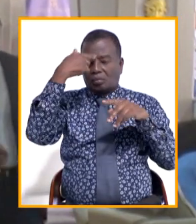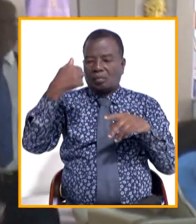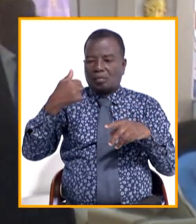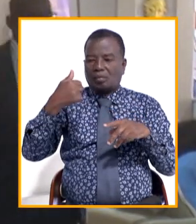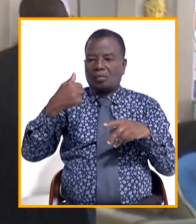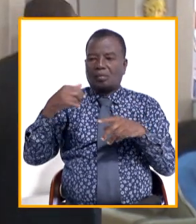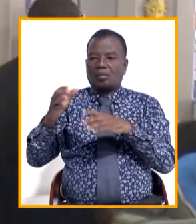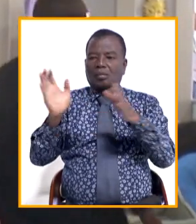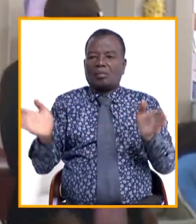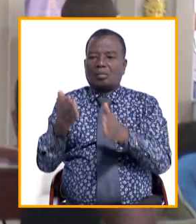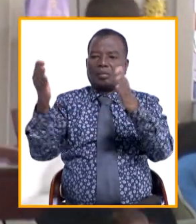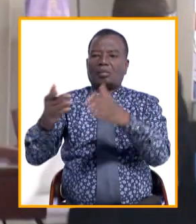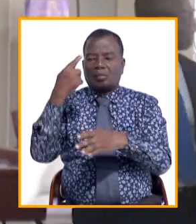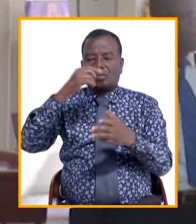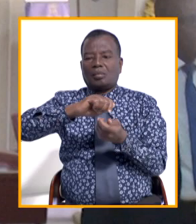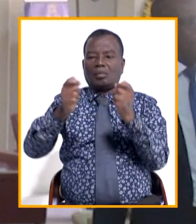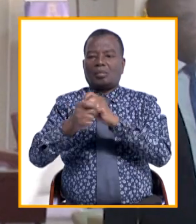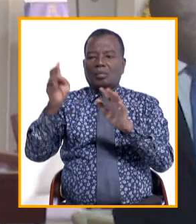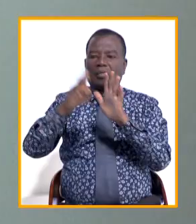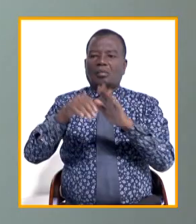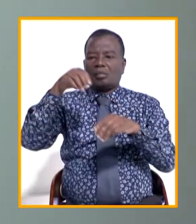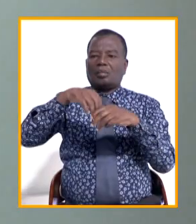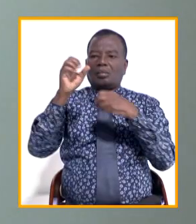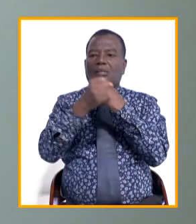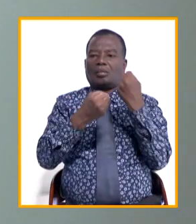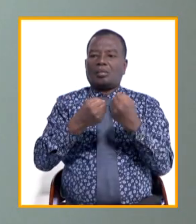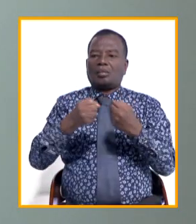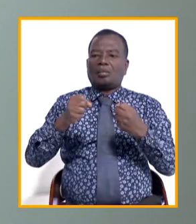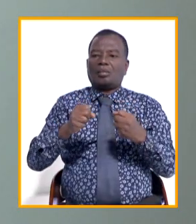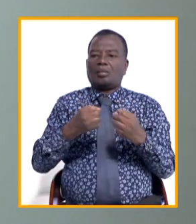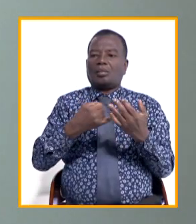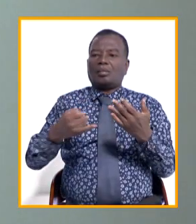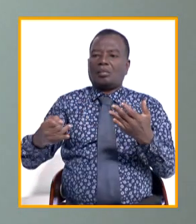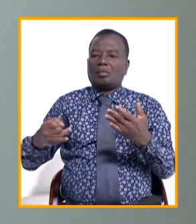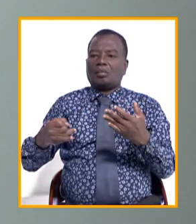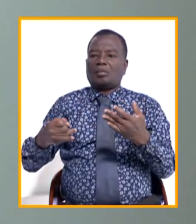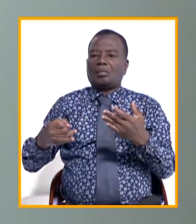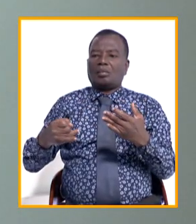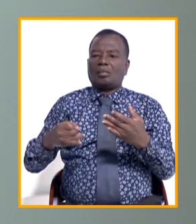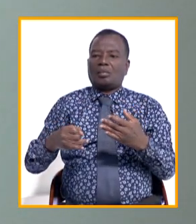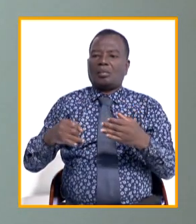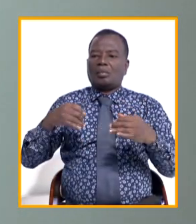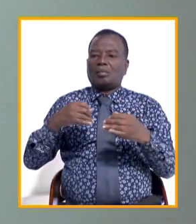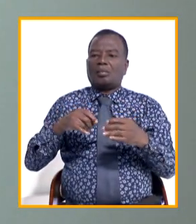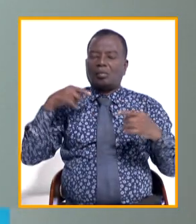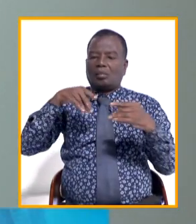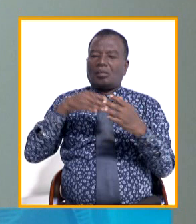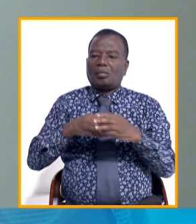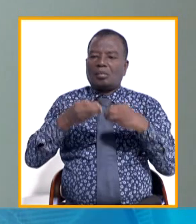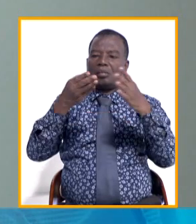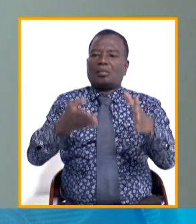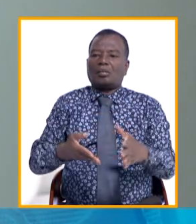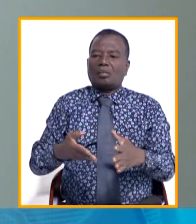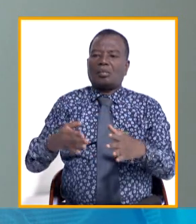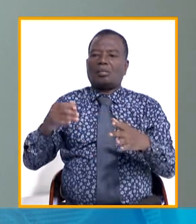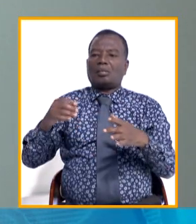doit se mobiliser pour faire ce changement-là dans notre société. Des éléments et des moyens de lutte nous ont été donnés pour pouvoir essayer de juguler